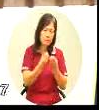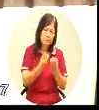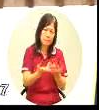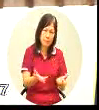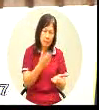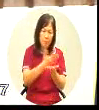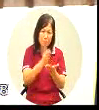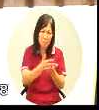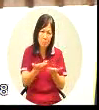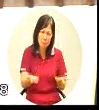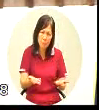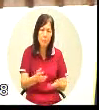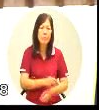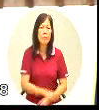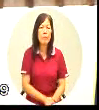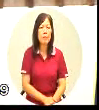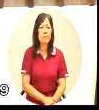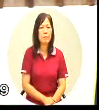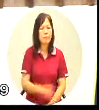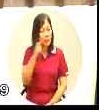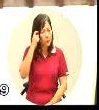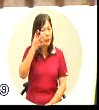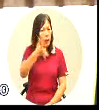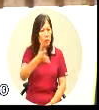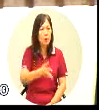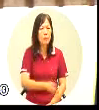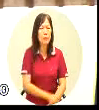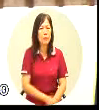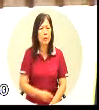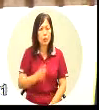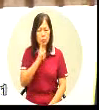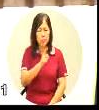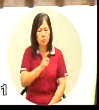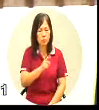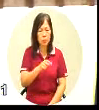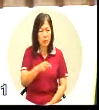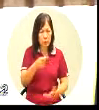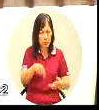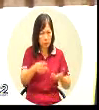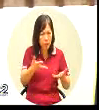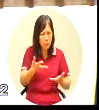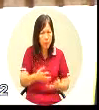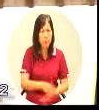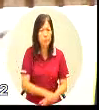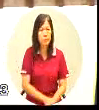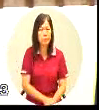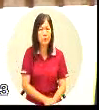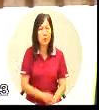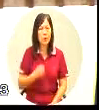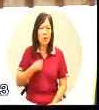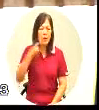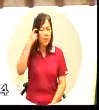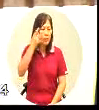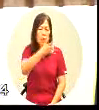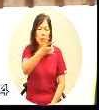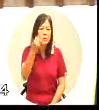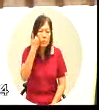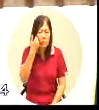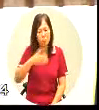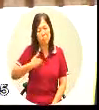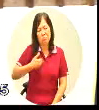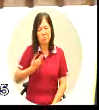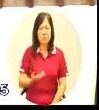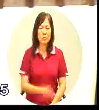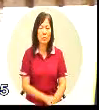我是不是先请教哈？因为坦白说了，这个问题哈，我也不知道该请教哪个单位哈，因